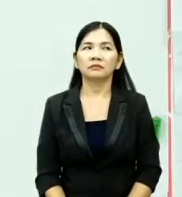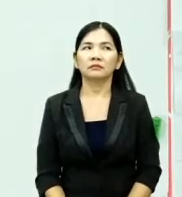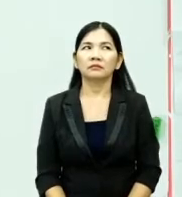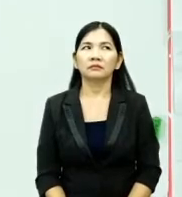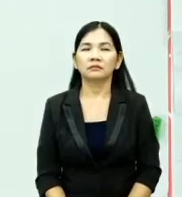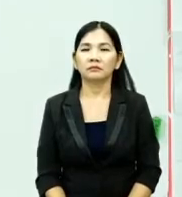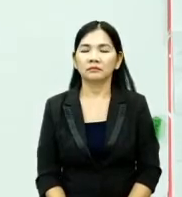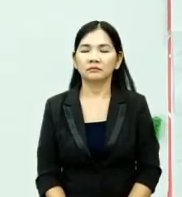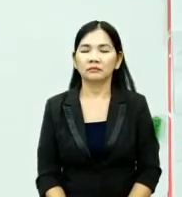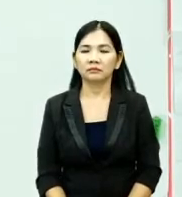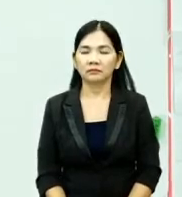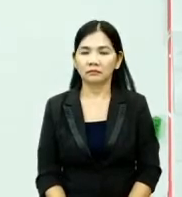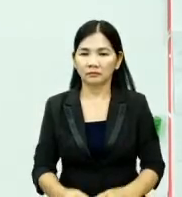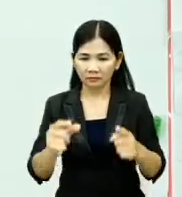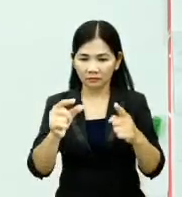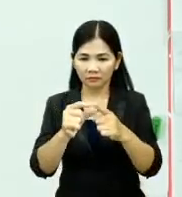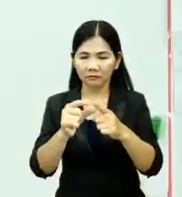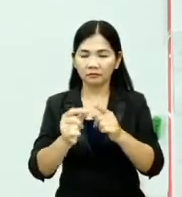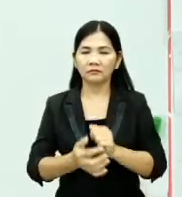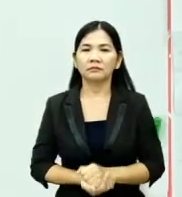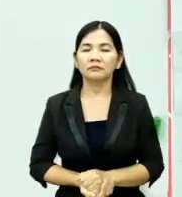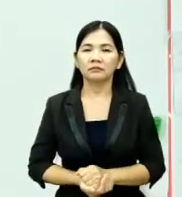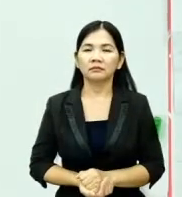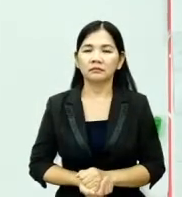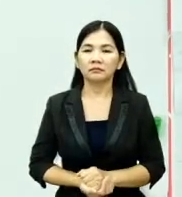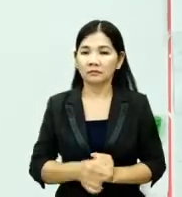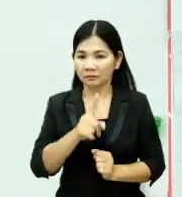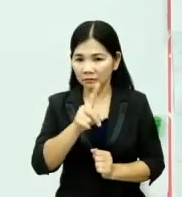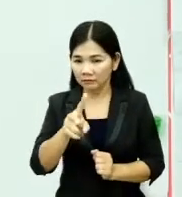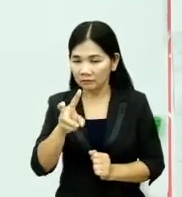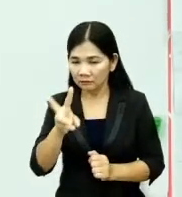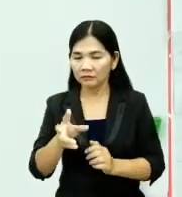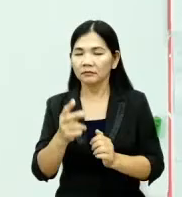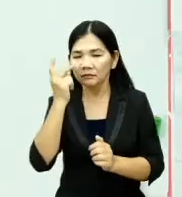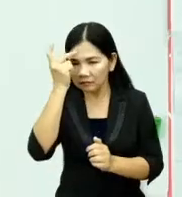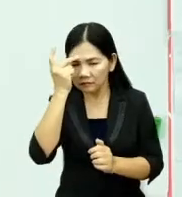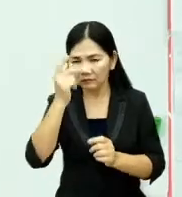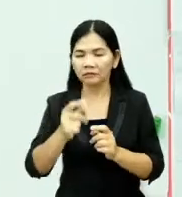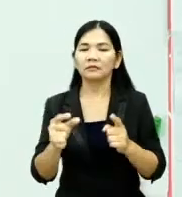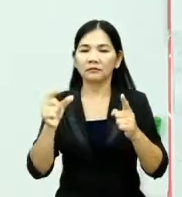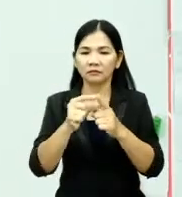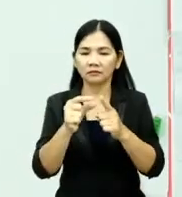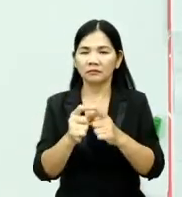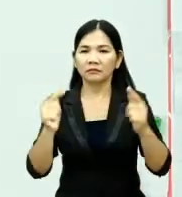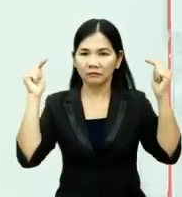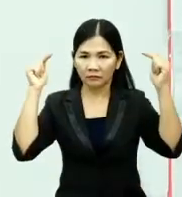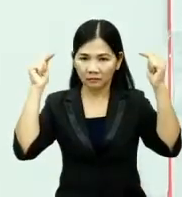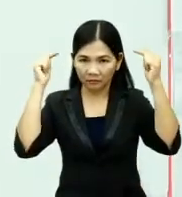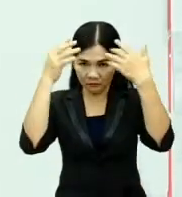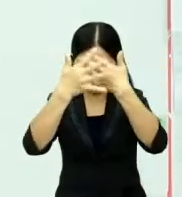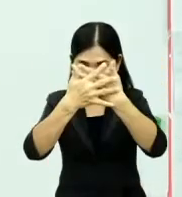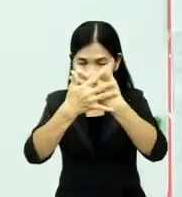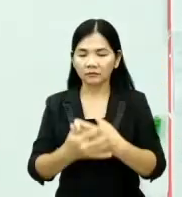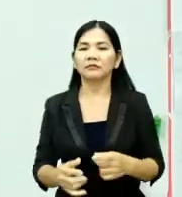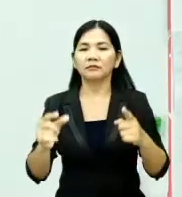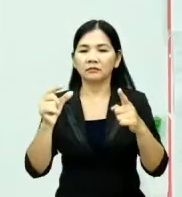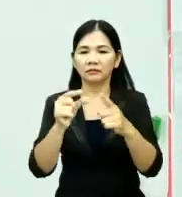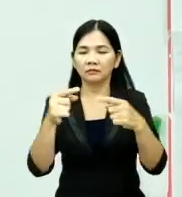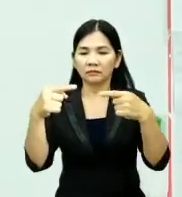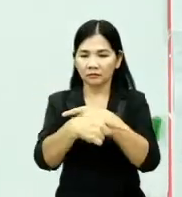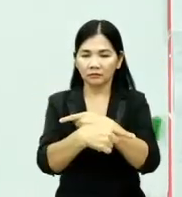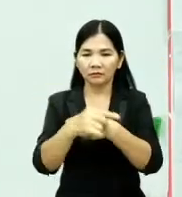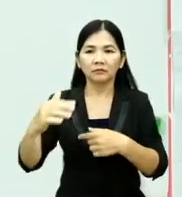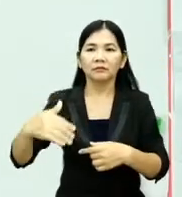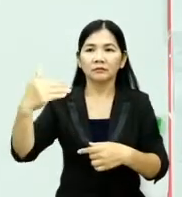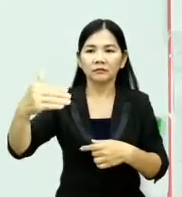ta mối tí bảy chà còn con tình ở khả này con kết mớ thật ta bị ngờ ngất ngờ ngớ lúc tôi chỉ mùi nâng bị ảnh à